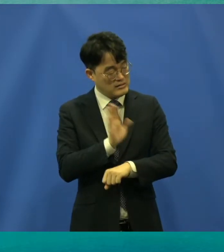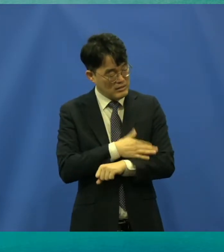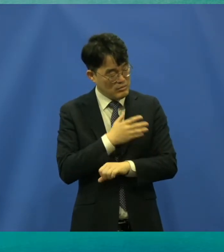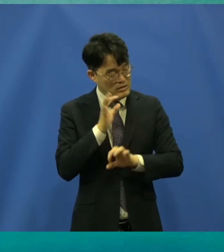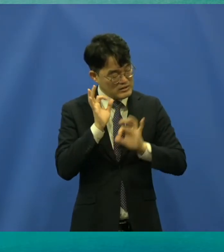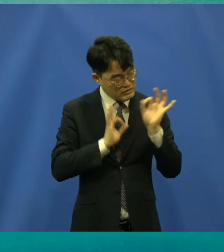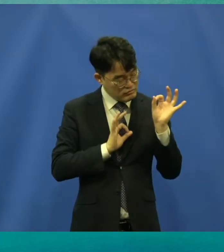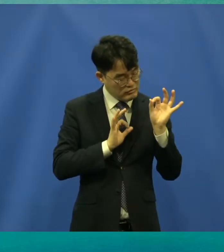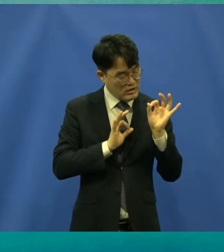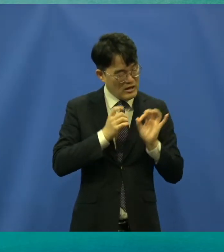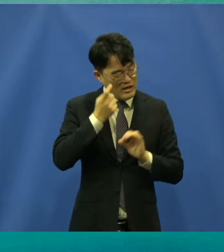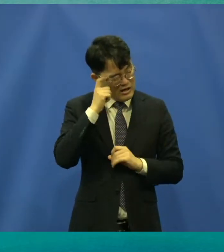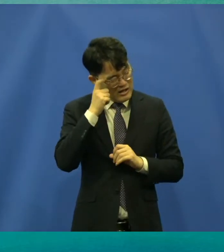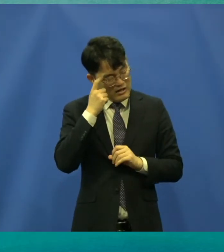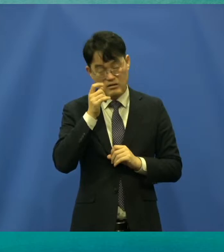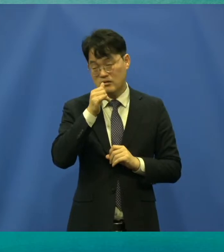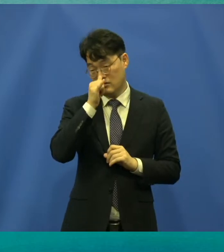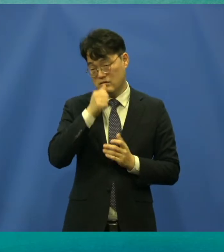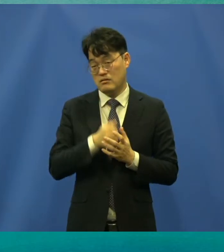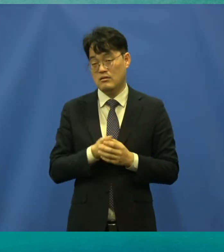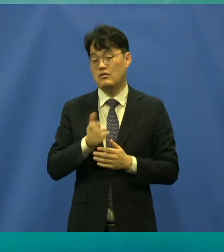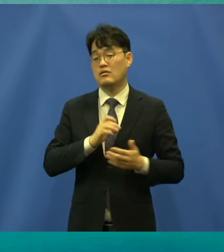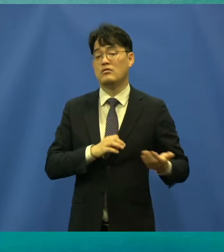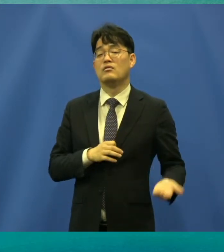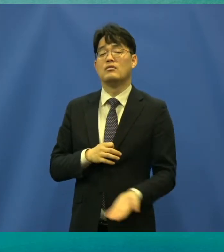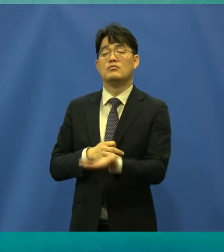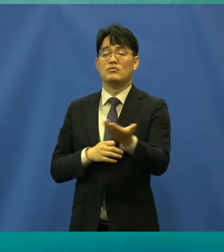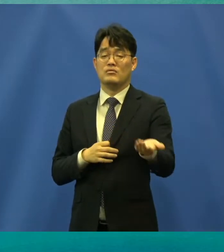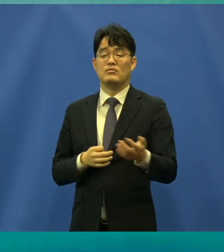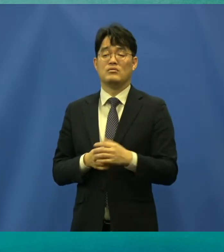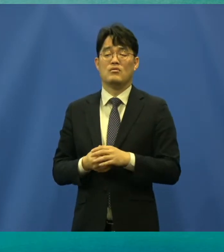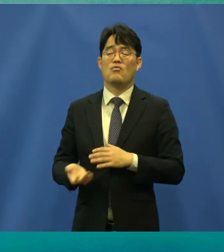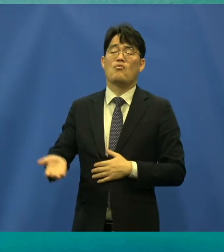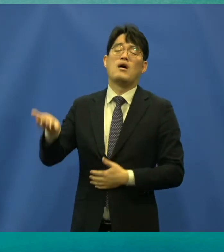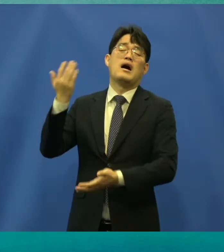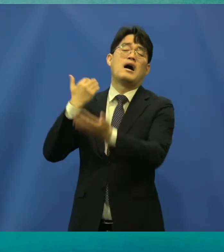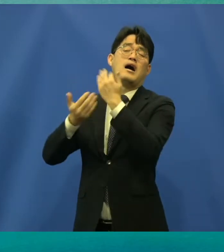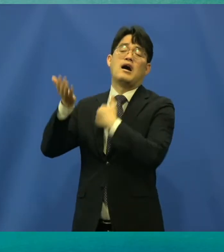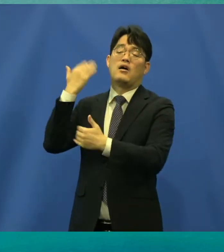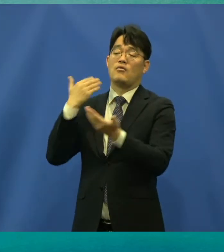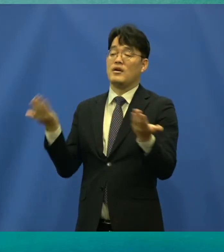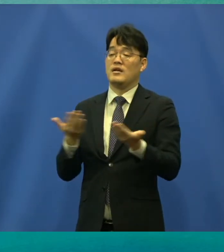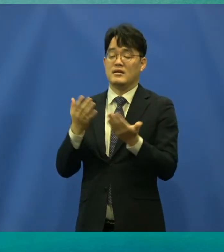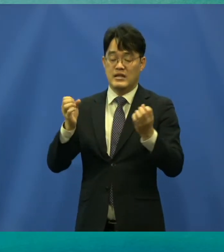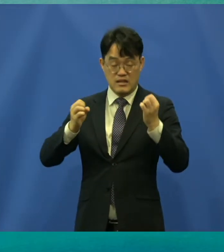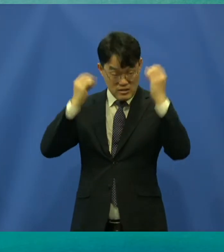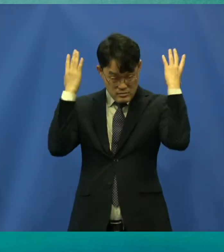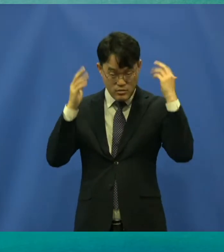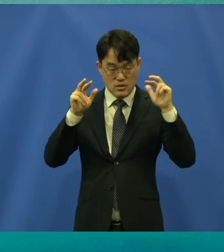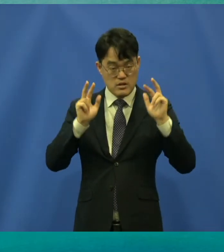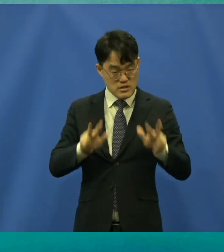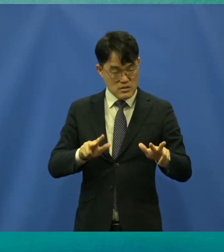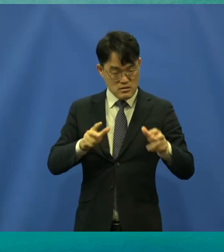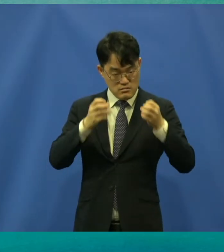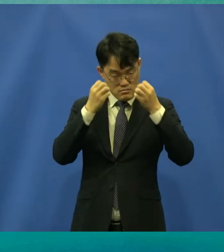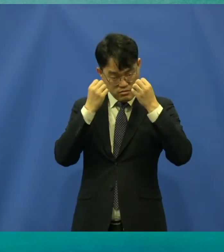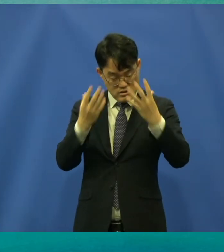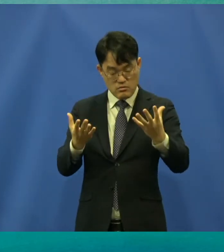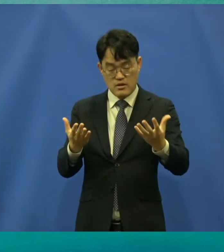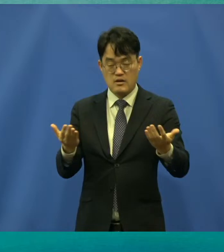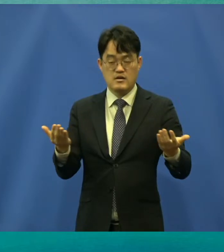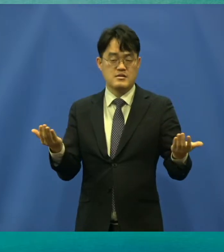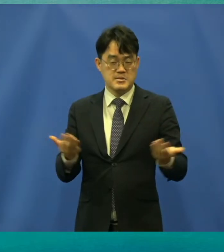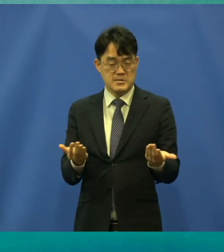잊으십시오. 전반부에 어떻게 살았던지 후반부가 중요합니다. 축구를